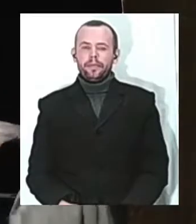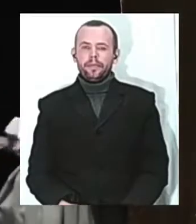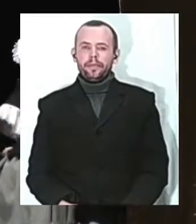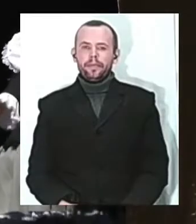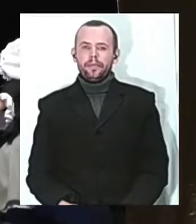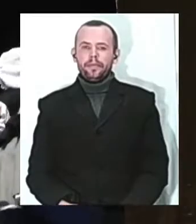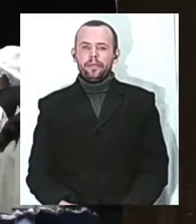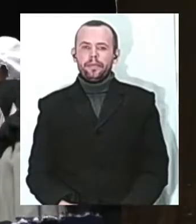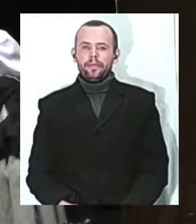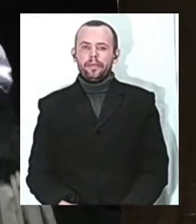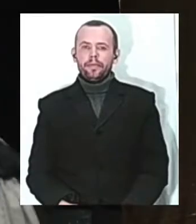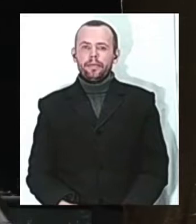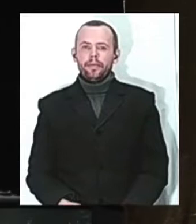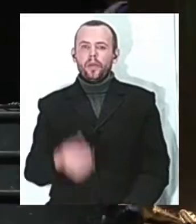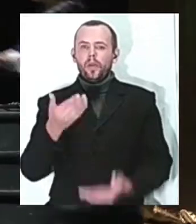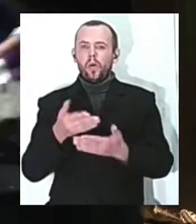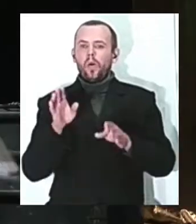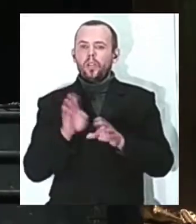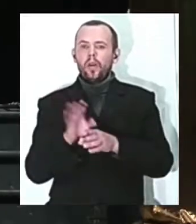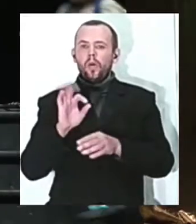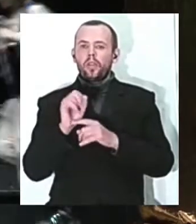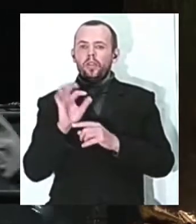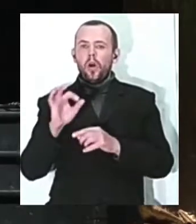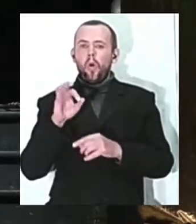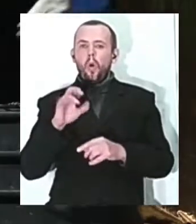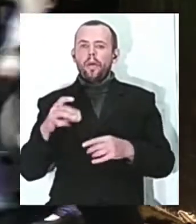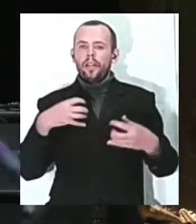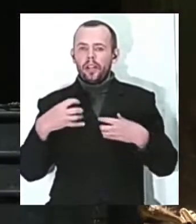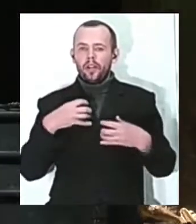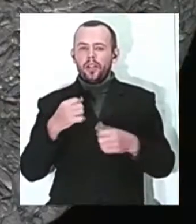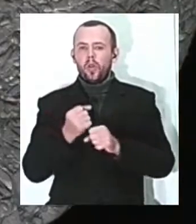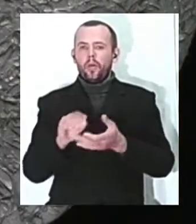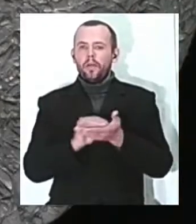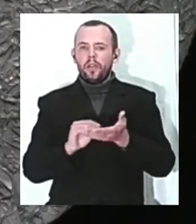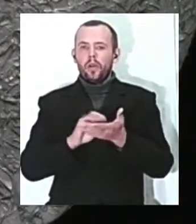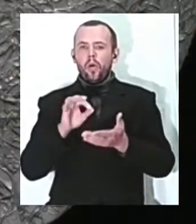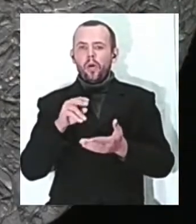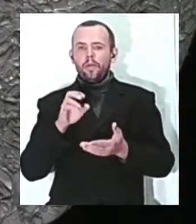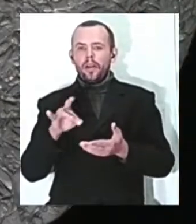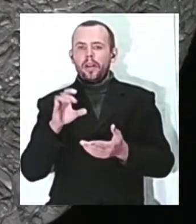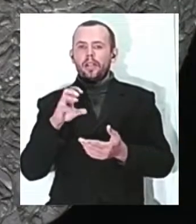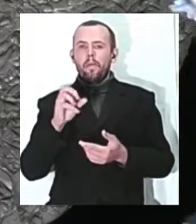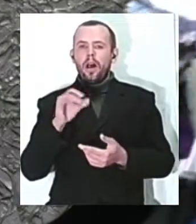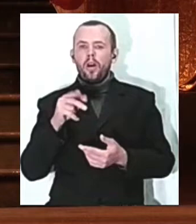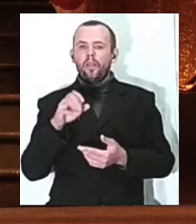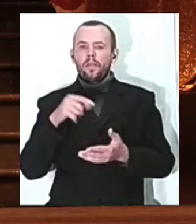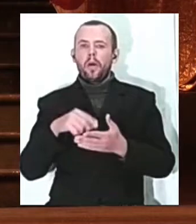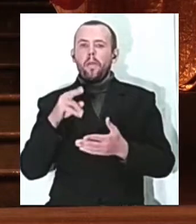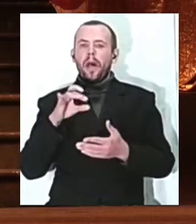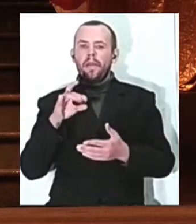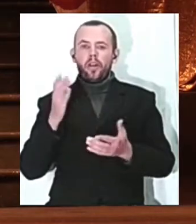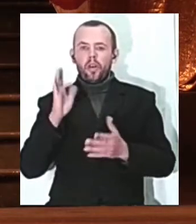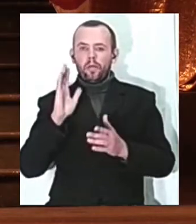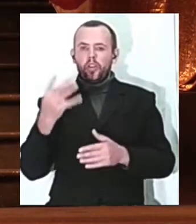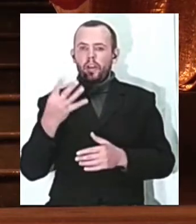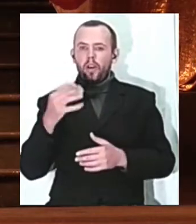Ось так об 11 годині в оперному театрі провели репетицію опери казки «Смарагдове місто», прем'єра якої буде 4 грудня. Вперше за